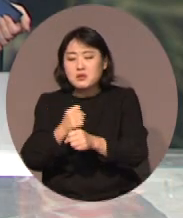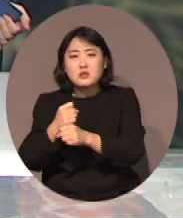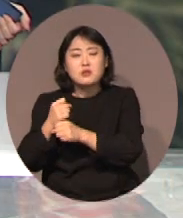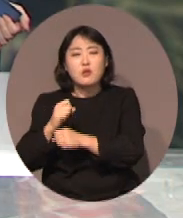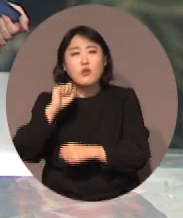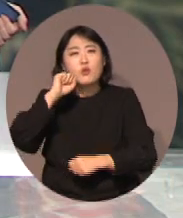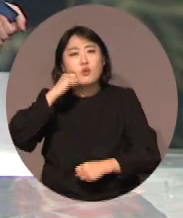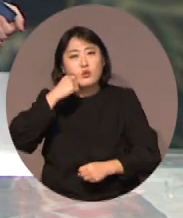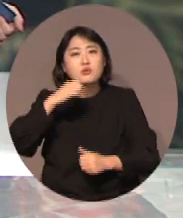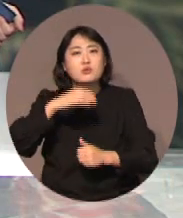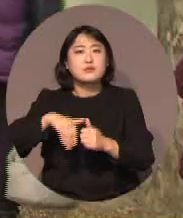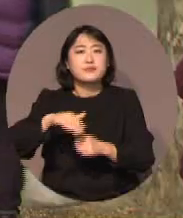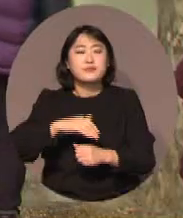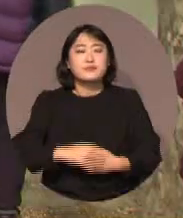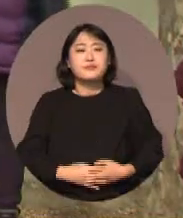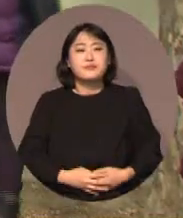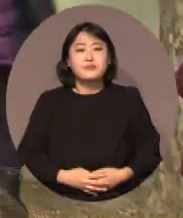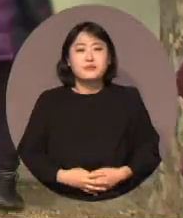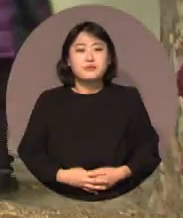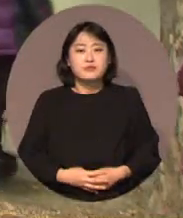기자입니다.